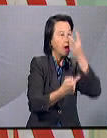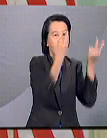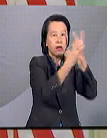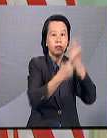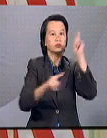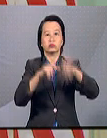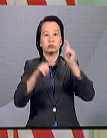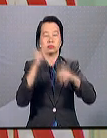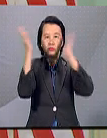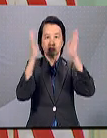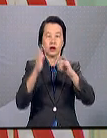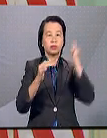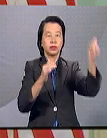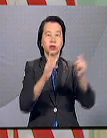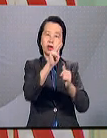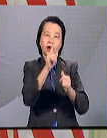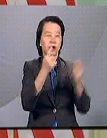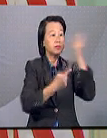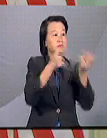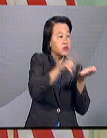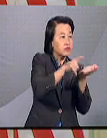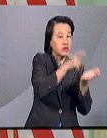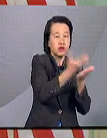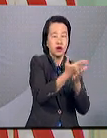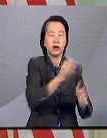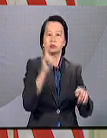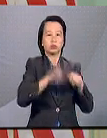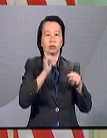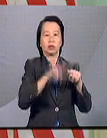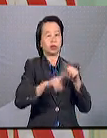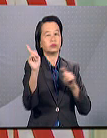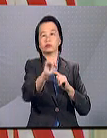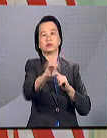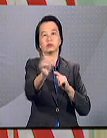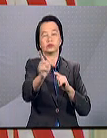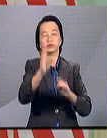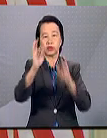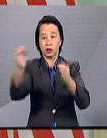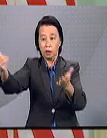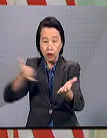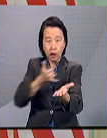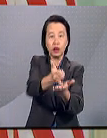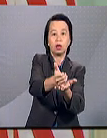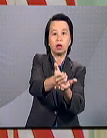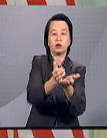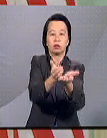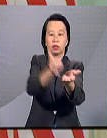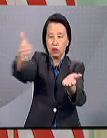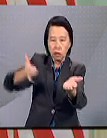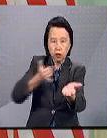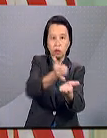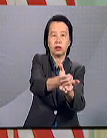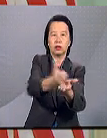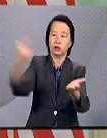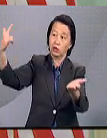di dalam negara kita lah, pergi ke bandar dan sebagainya, shopping sebelum balik, tak boleh. Jadi sign off tu straight masuk